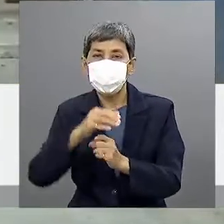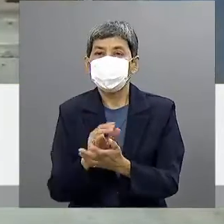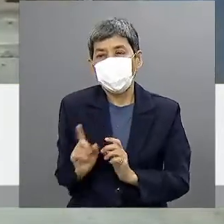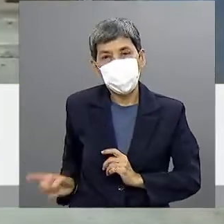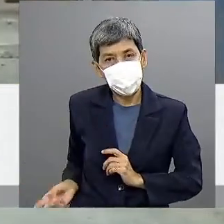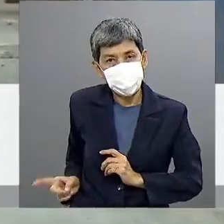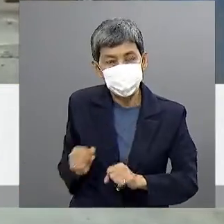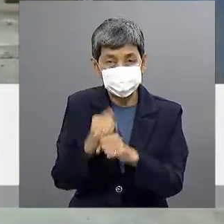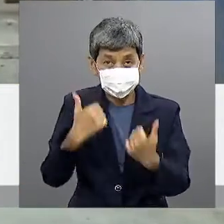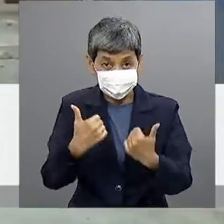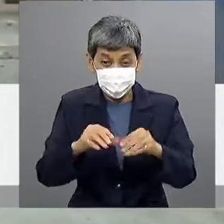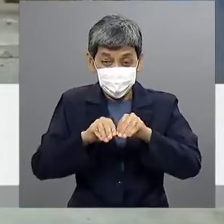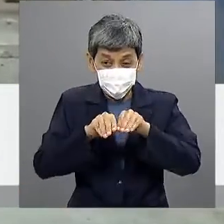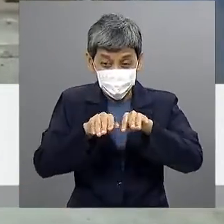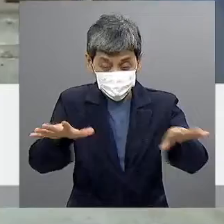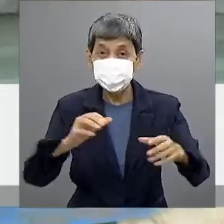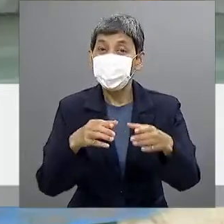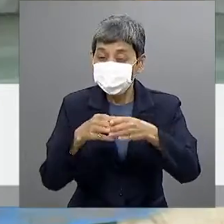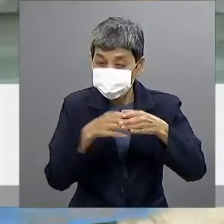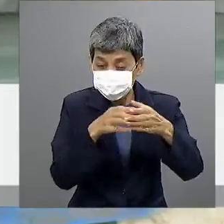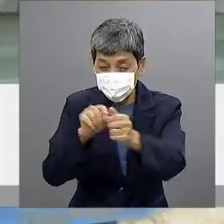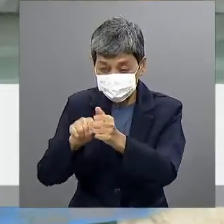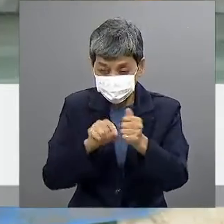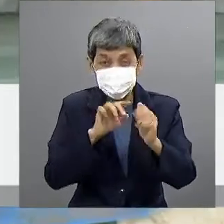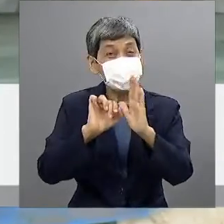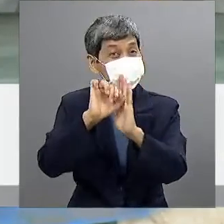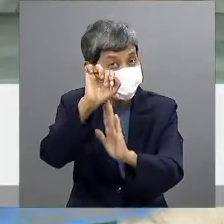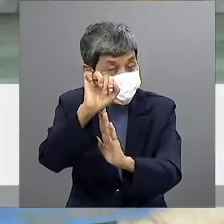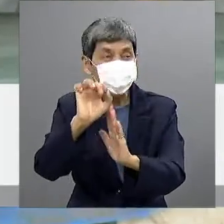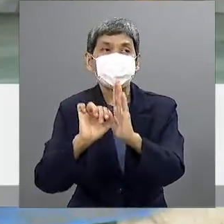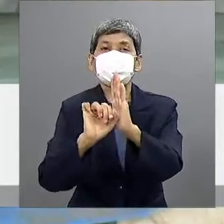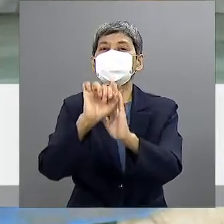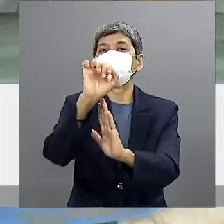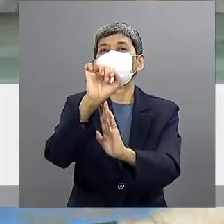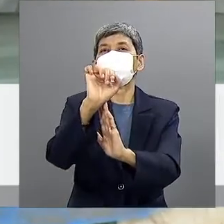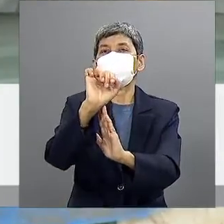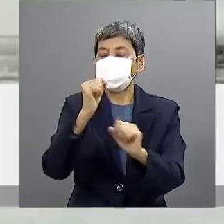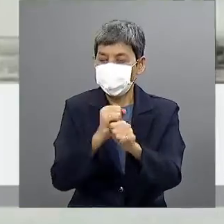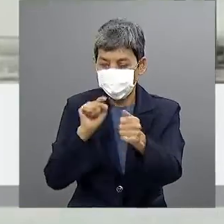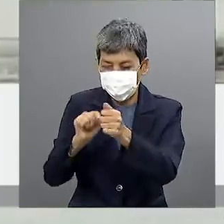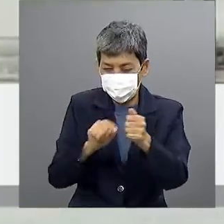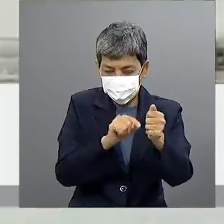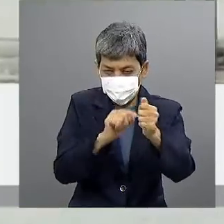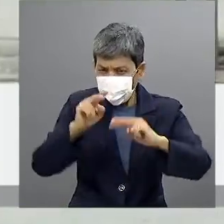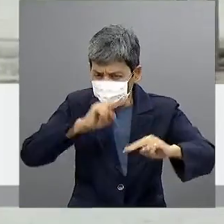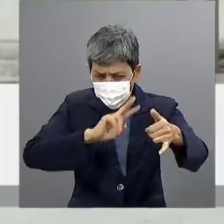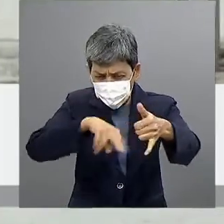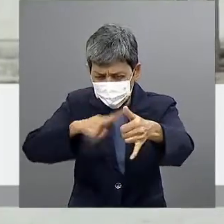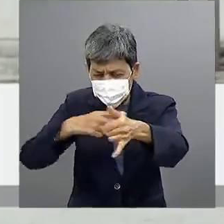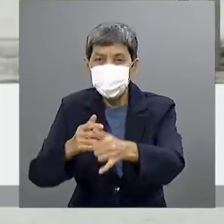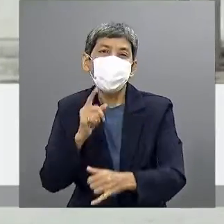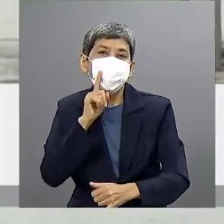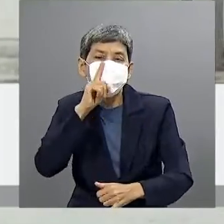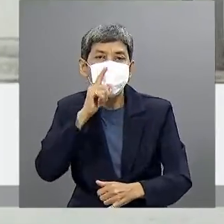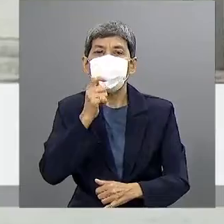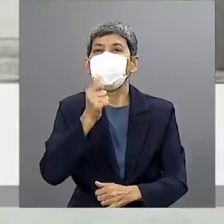แพร่กระจายของเชื้อหลายอำเภอของเชียงใหม่ครับล่าสุดจังหวัดเชียงใหม่ก็สั่งทุกอำเภอให้สุ่มตรวจATK ในตลาดสดทุก